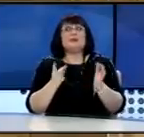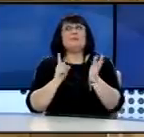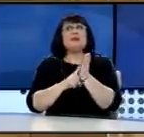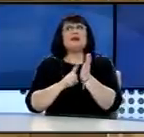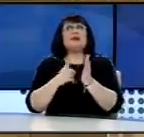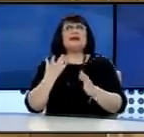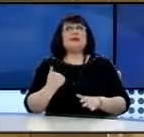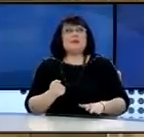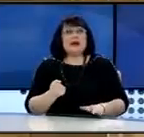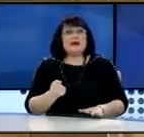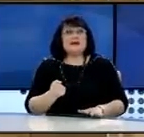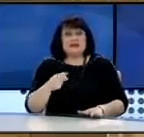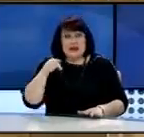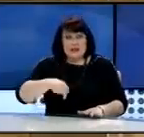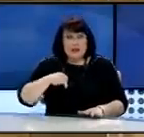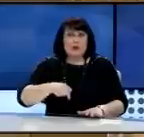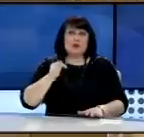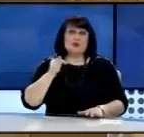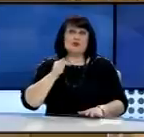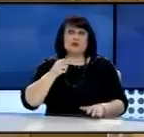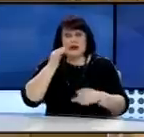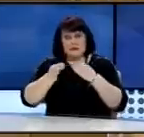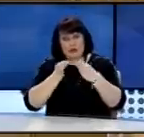πρέπει να υπάρξουν και να ακουστούν σε αυτή την αίθουσα